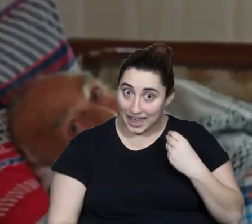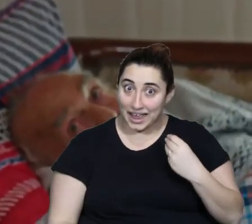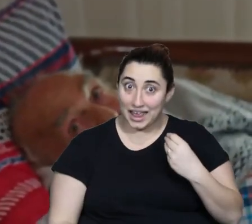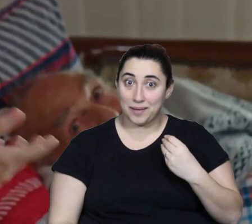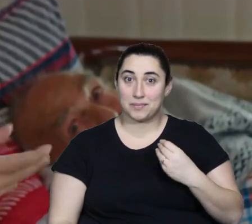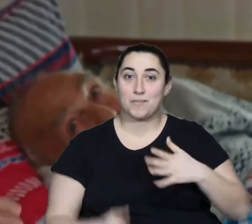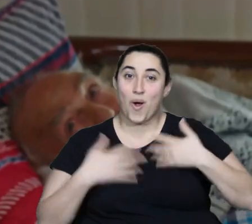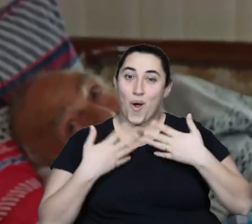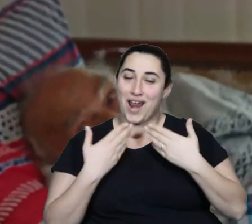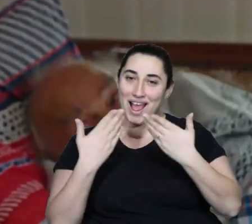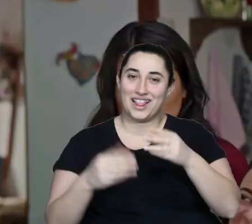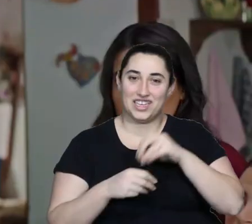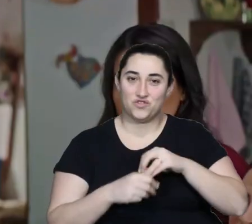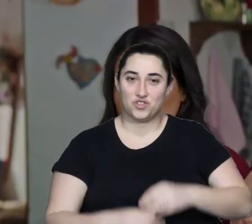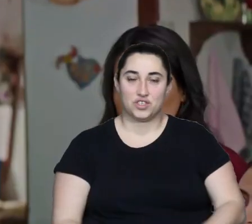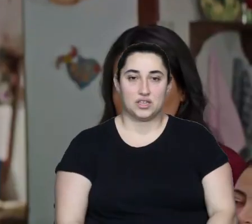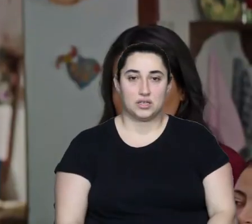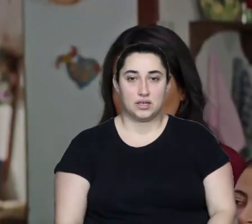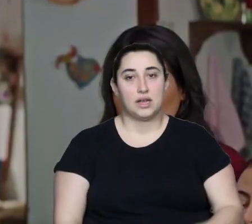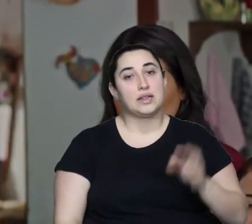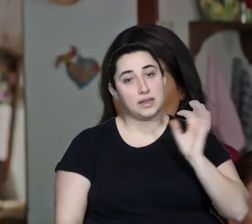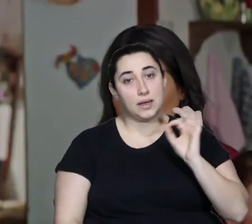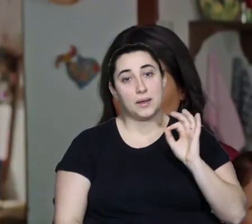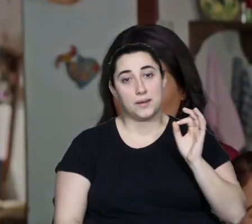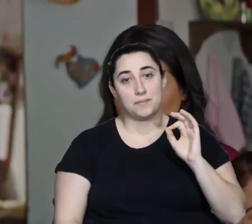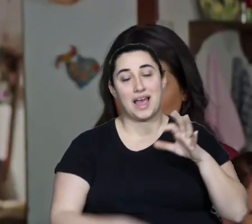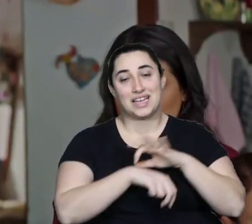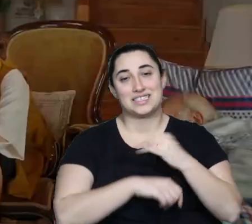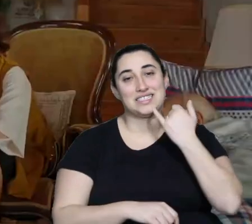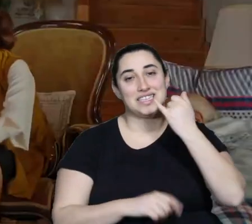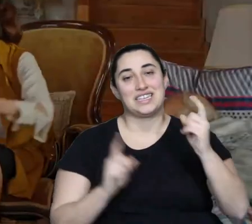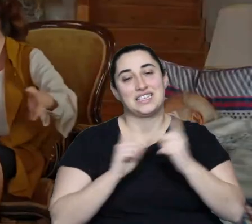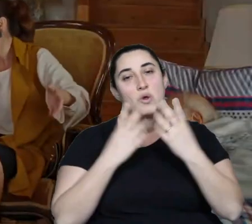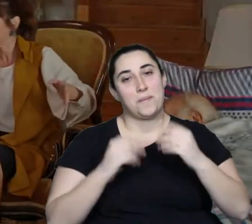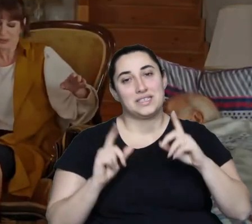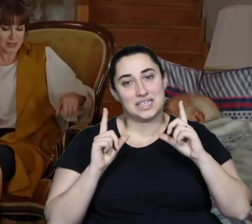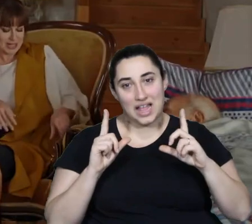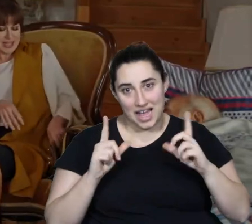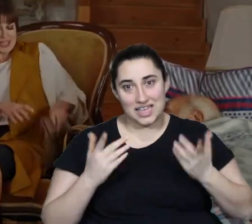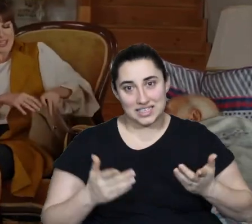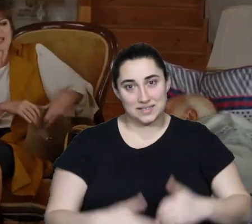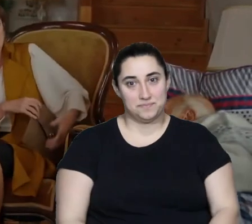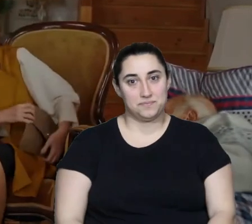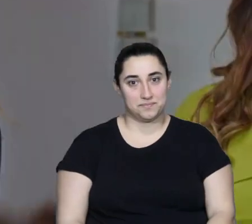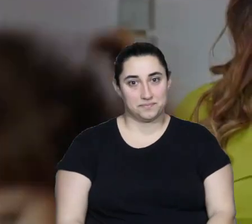mi bir moral verelim dedik. Tabii hasta ziyaretinin de kısası makbuldür.